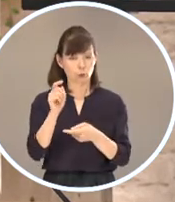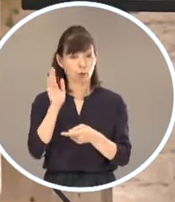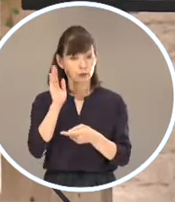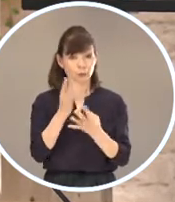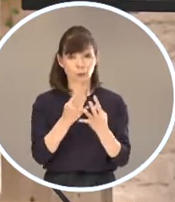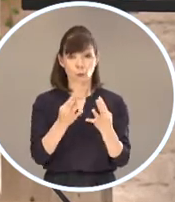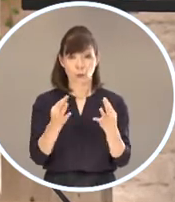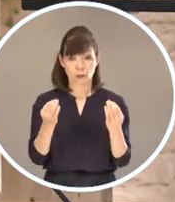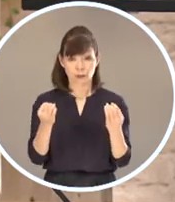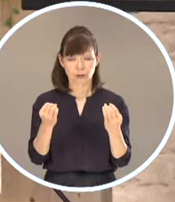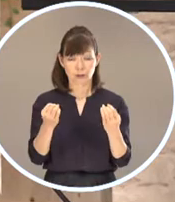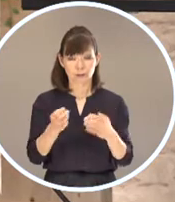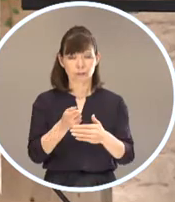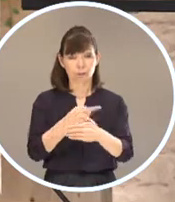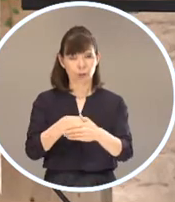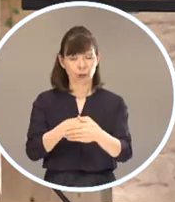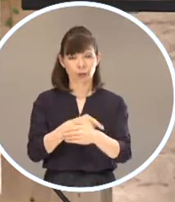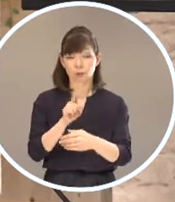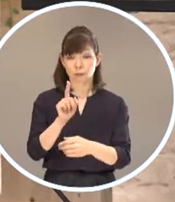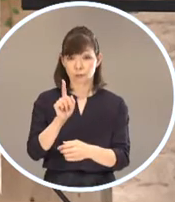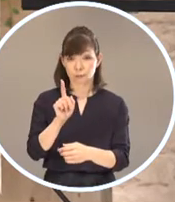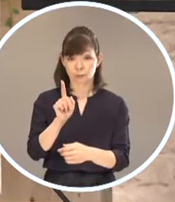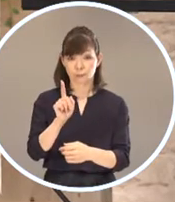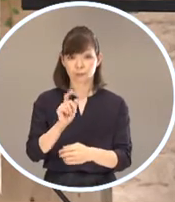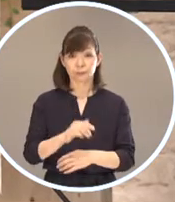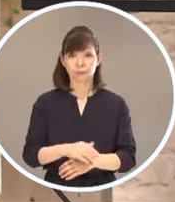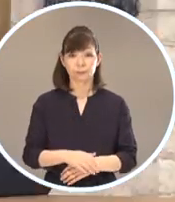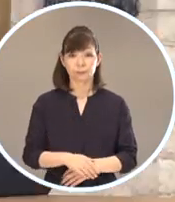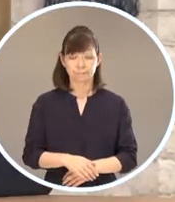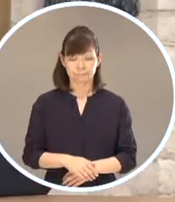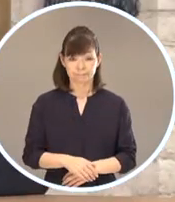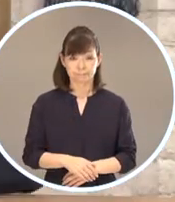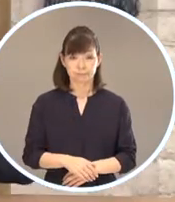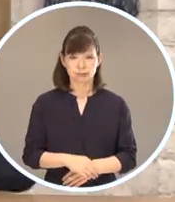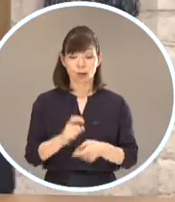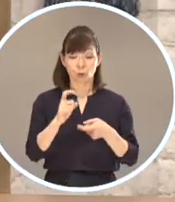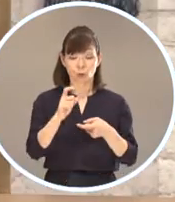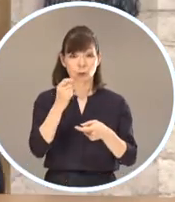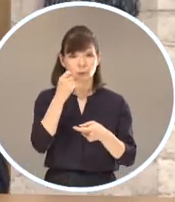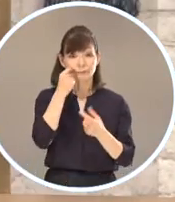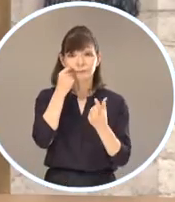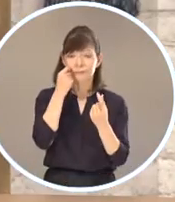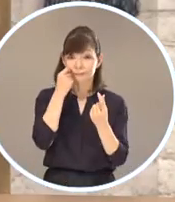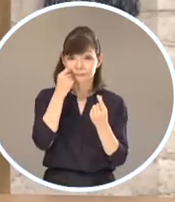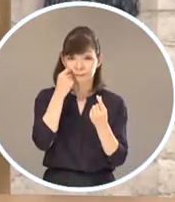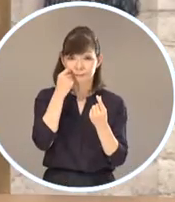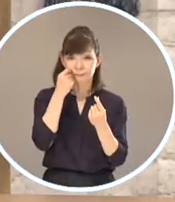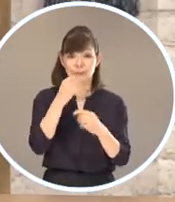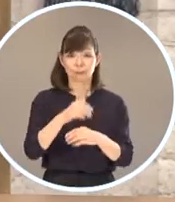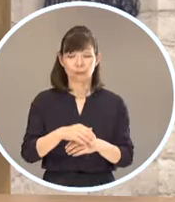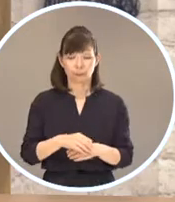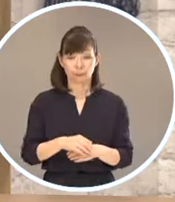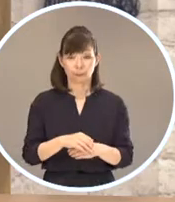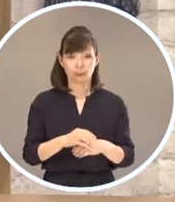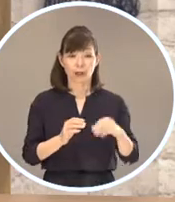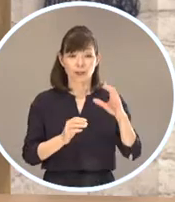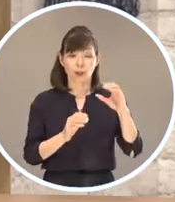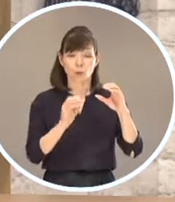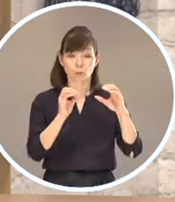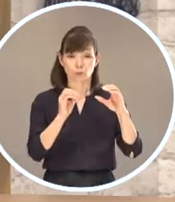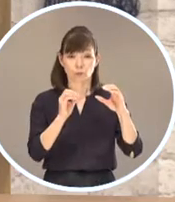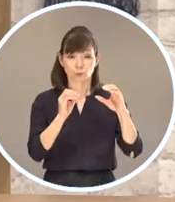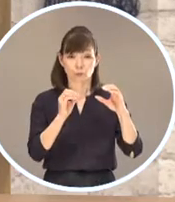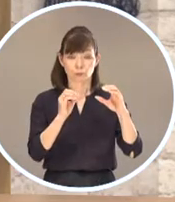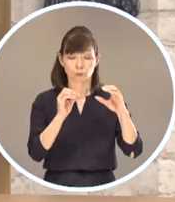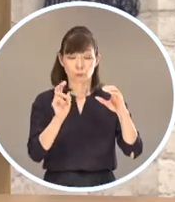ですけど、こう具体的にどういったことなのかなと思って。 なるほど、まず言葉が分かりにくいかもしれませんね。カーボンニュートラルっていうの